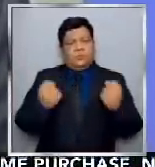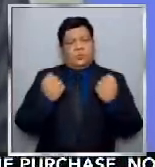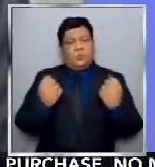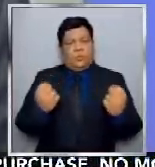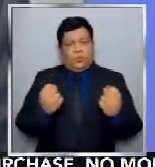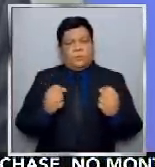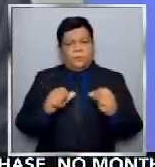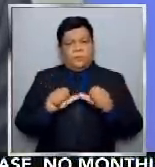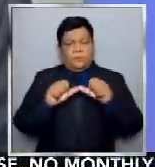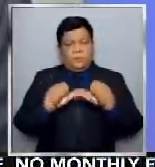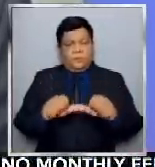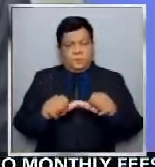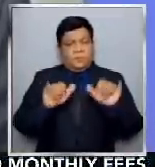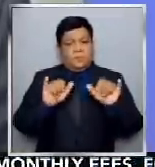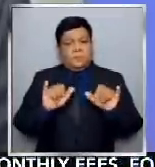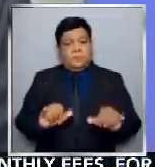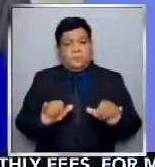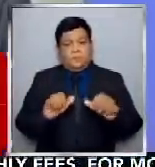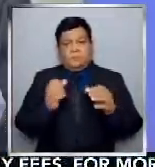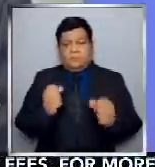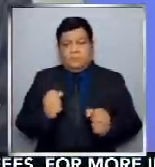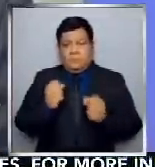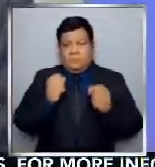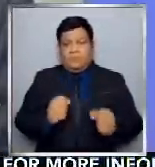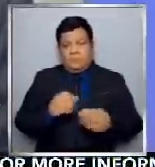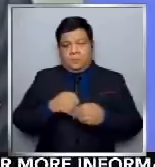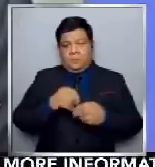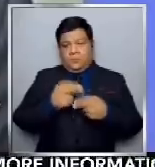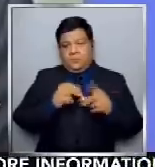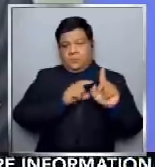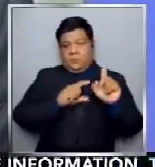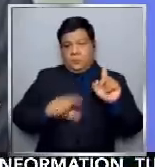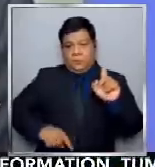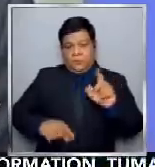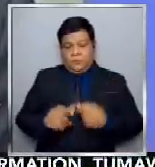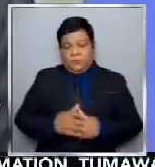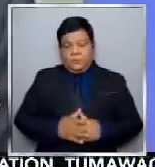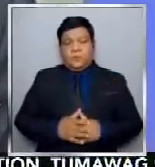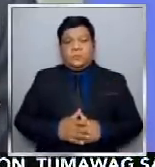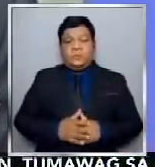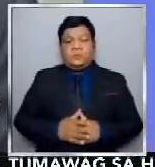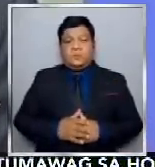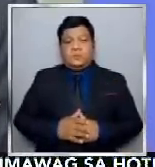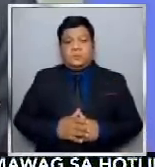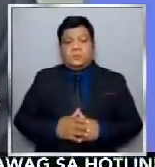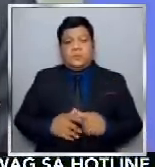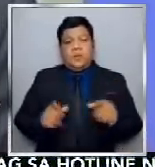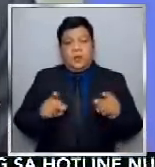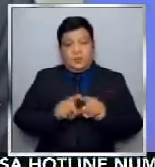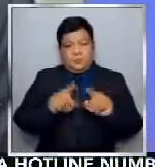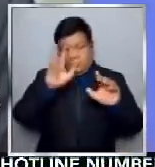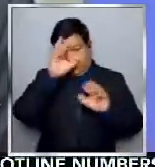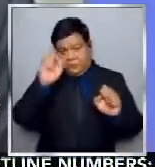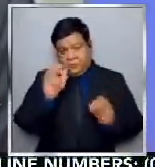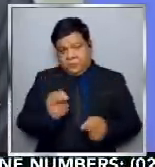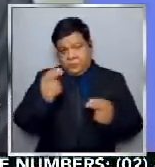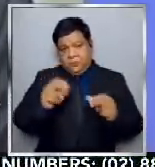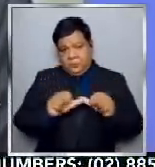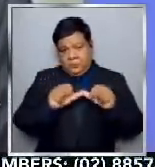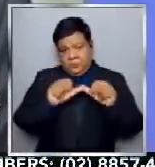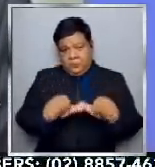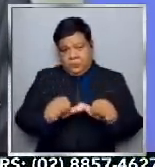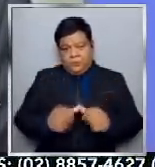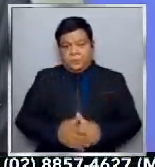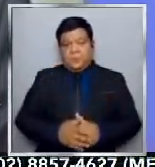we stay powerful in the name of the Lord as presidential candidate of